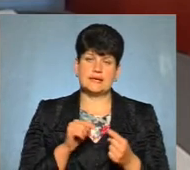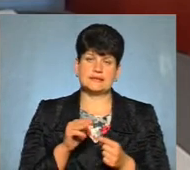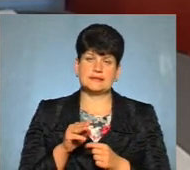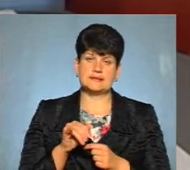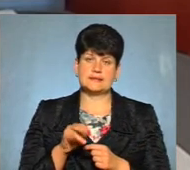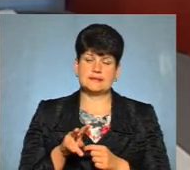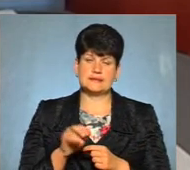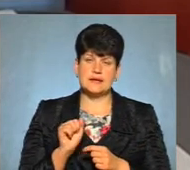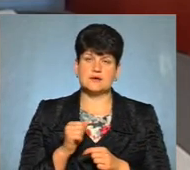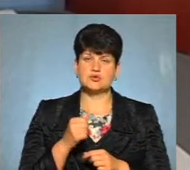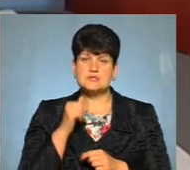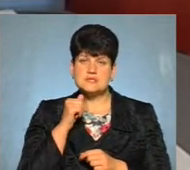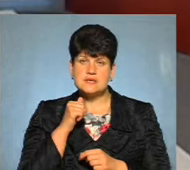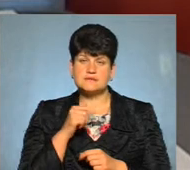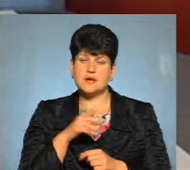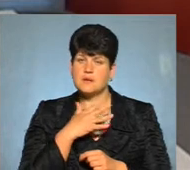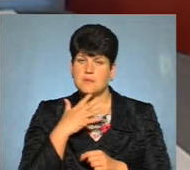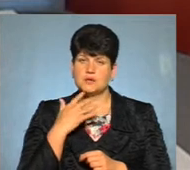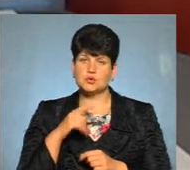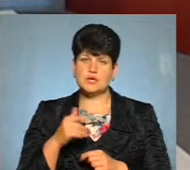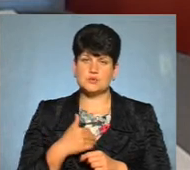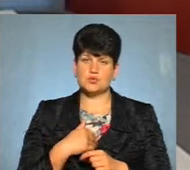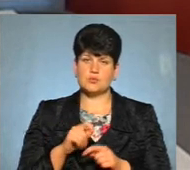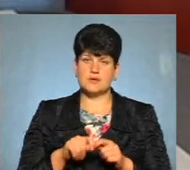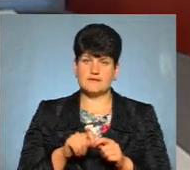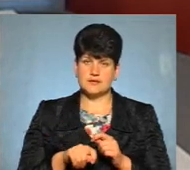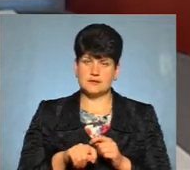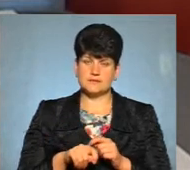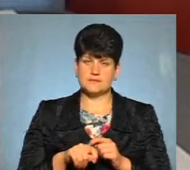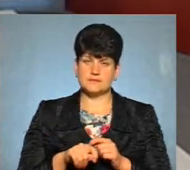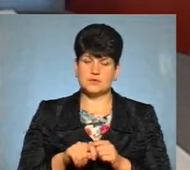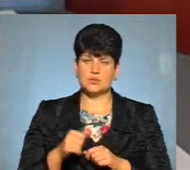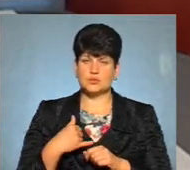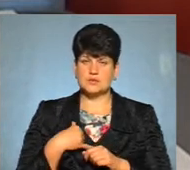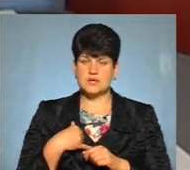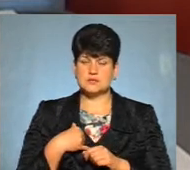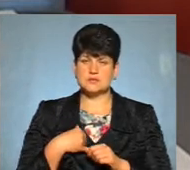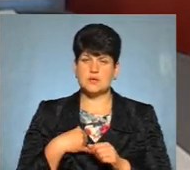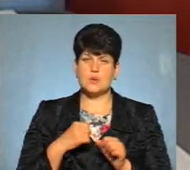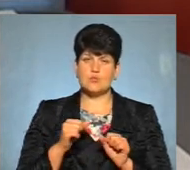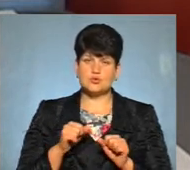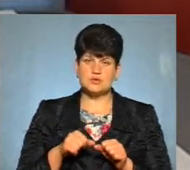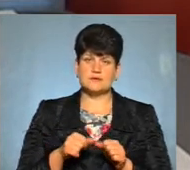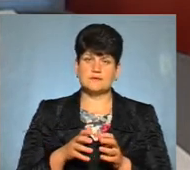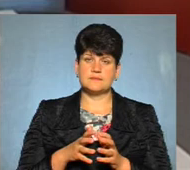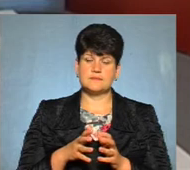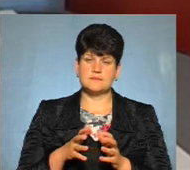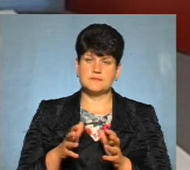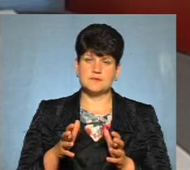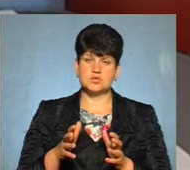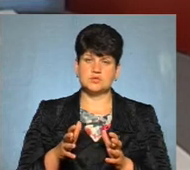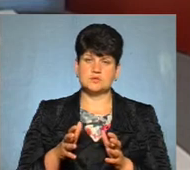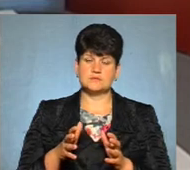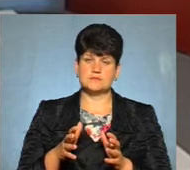від завтрашнього дня багато людей захоче перевіритися? Чи ви знаєте, наші можливості на сьогодні набагато